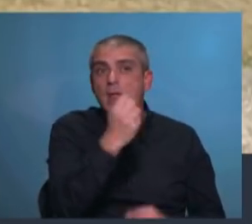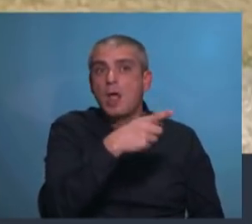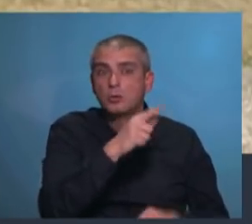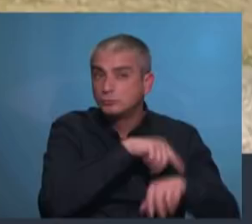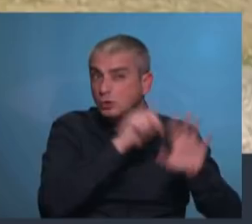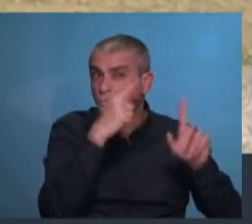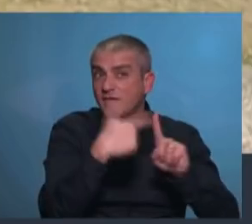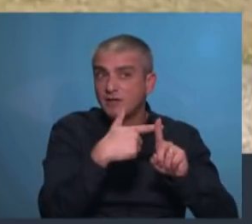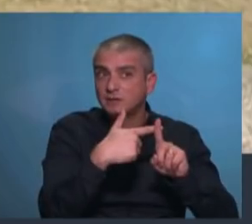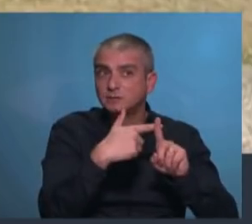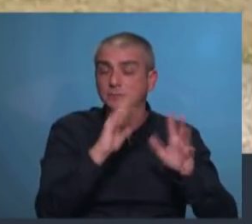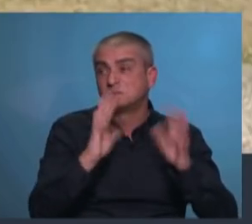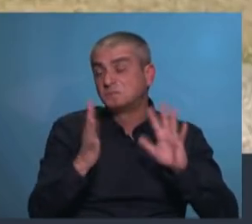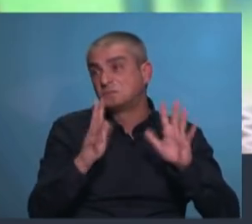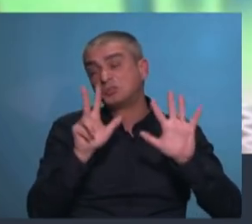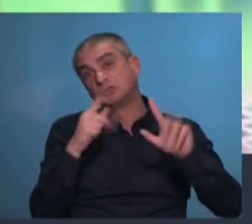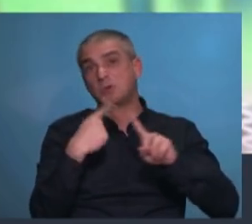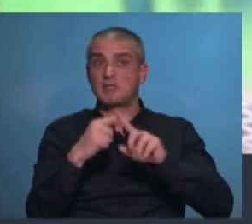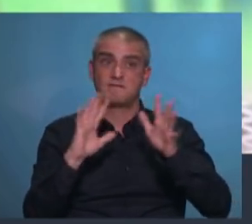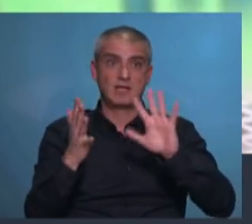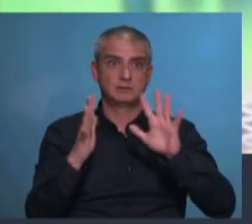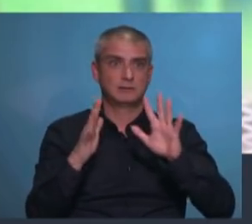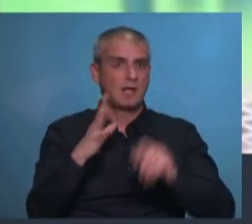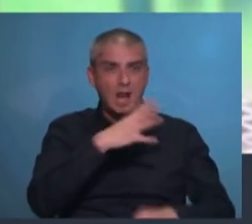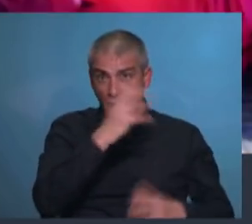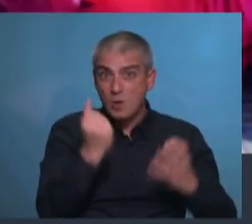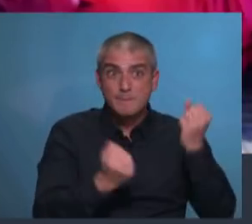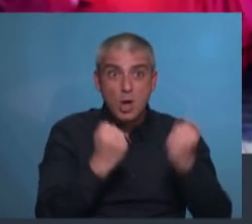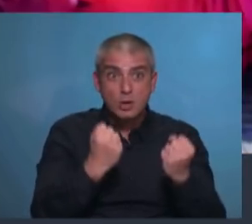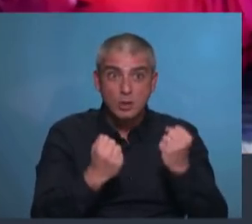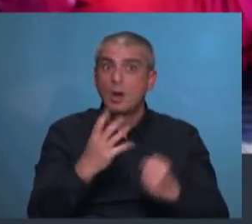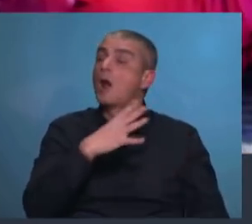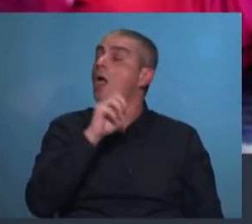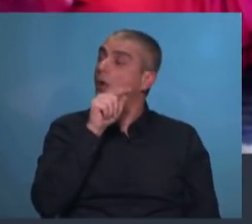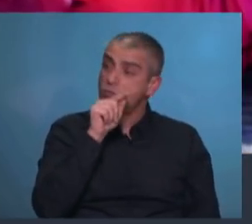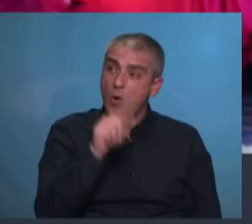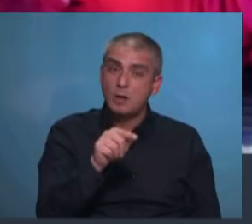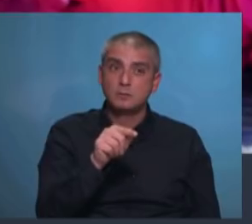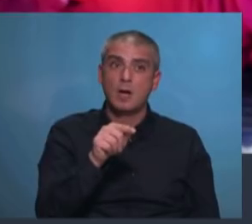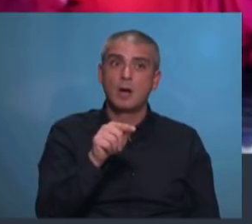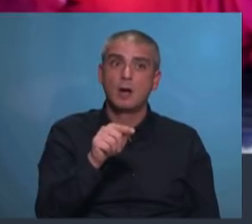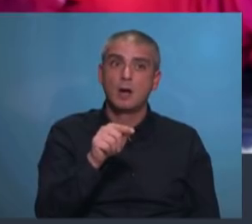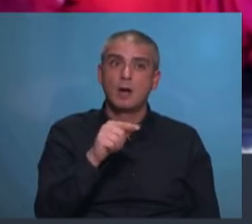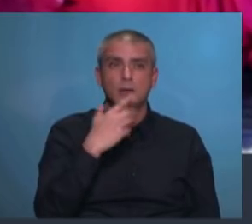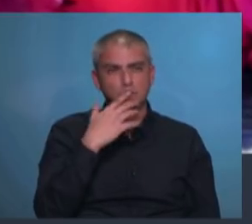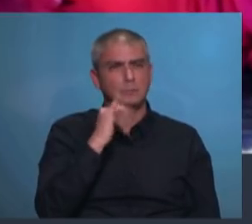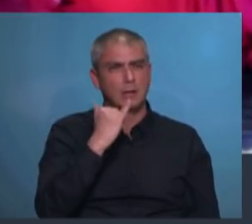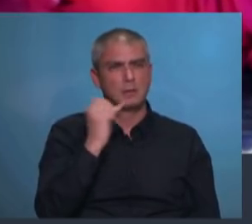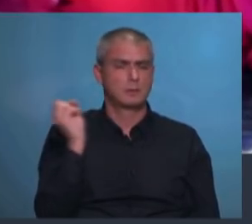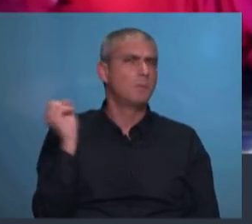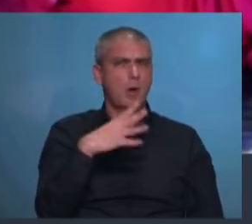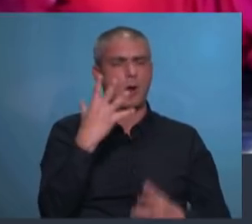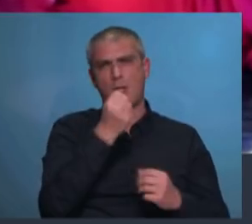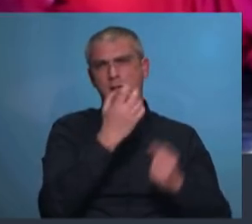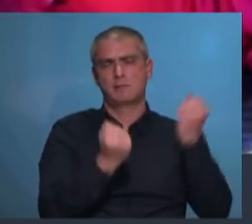וחצי? בסביבות שמונה וחצי. ולקחו אותה עם גם הרכב? גם לקחו אותה... כן, באו לקחת אותה